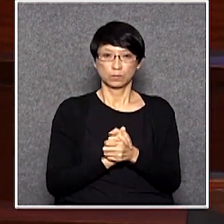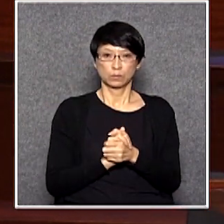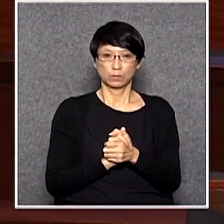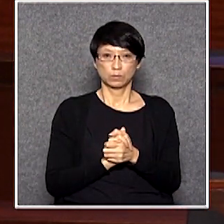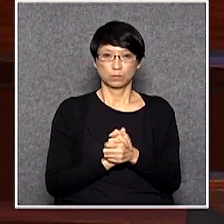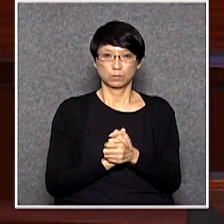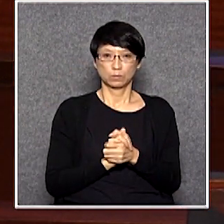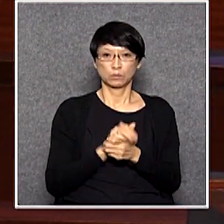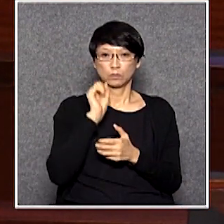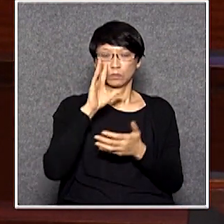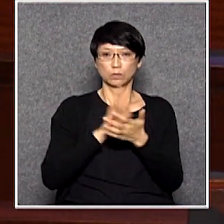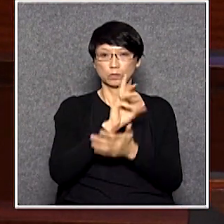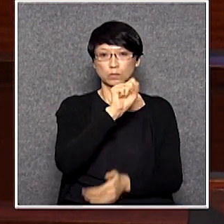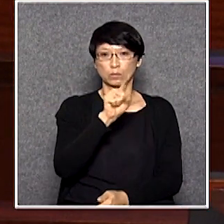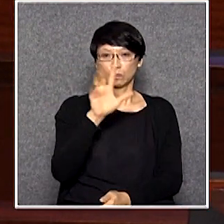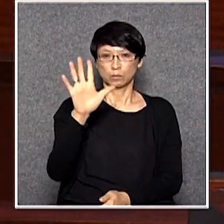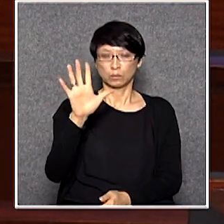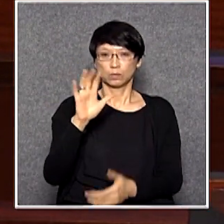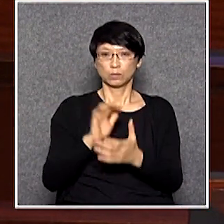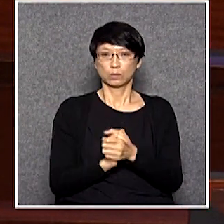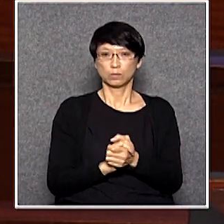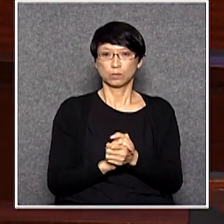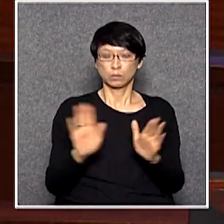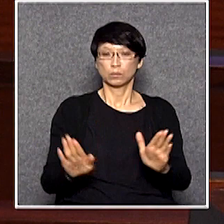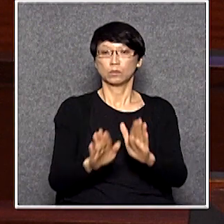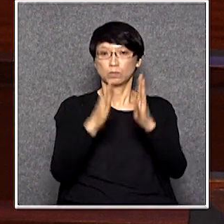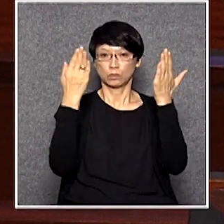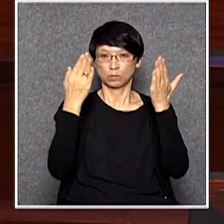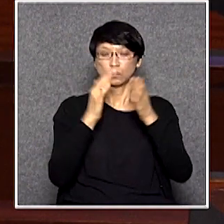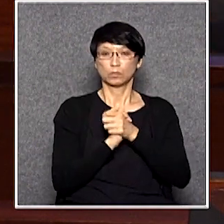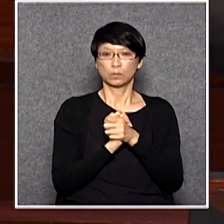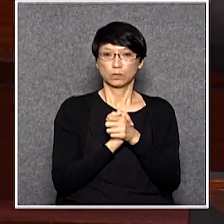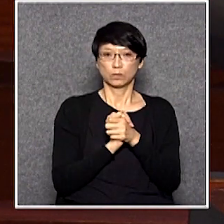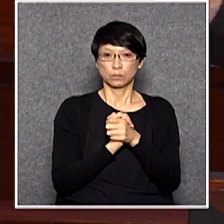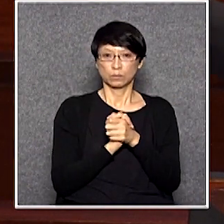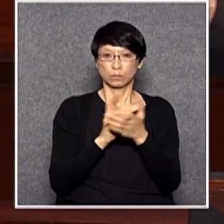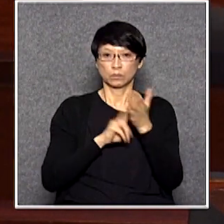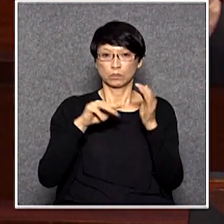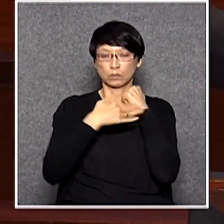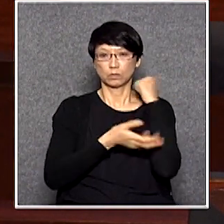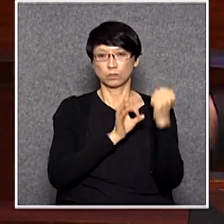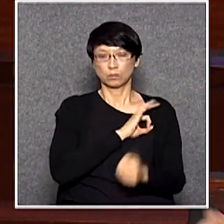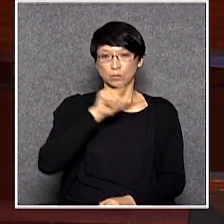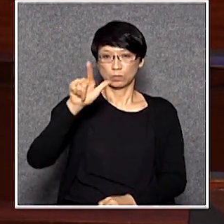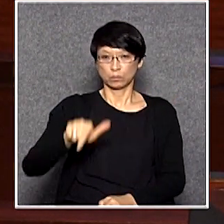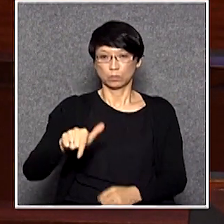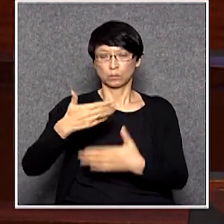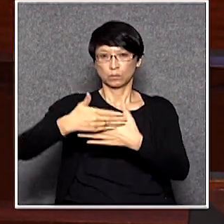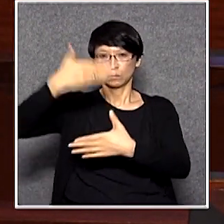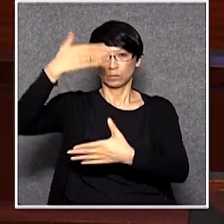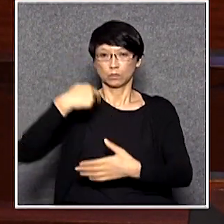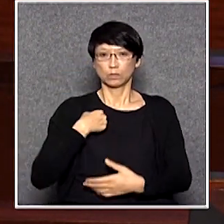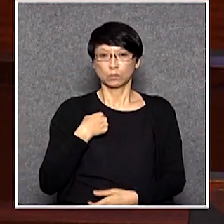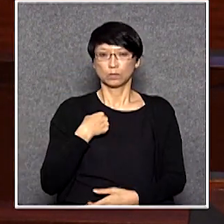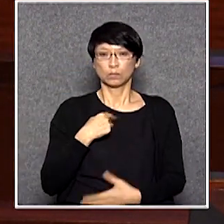就說2015年可以竣工和通車。在立法會舊立法會大樓門口，小弟有份